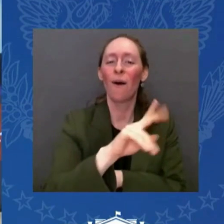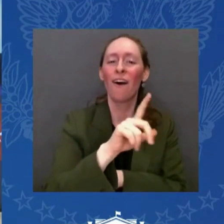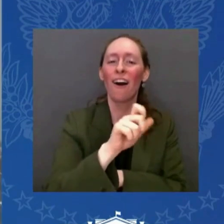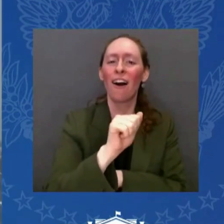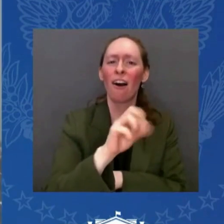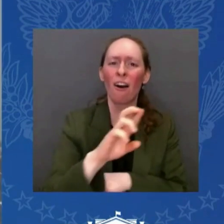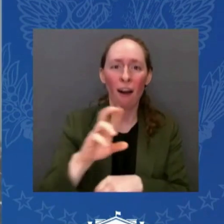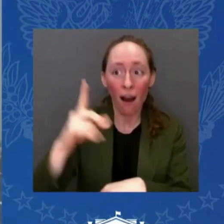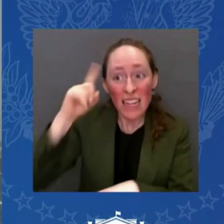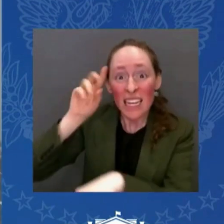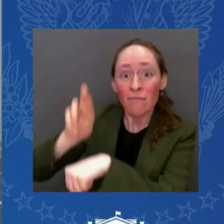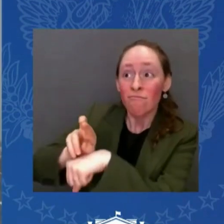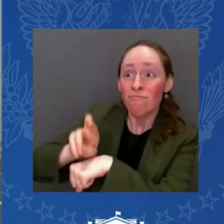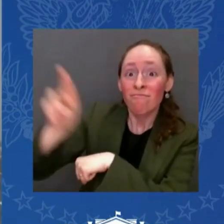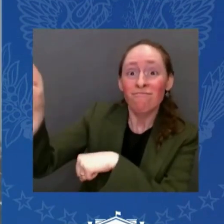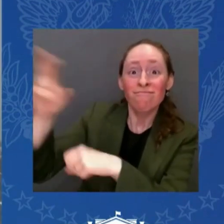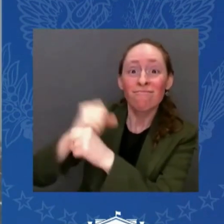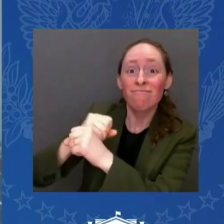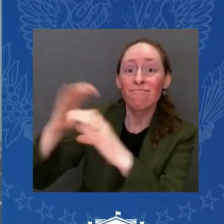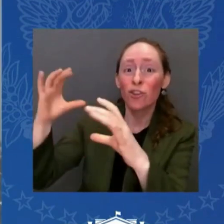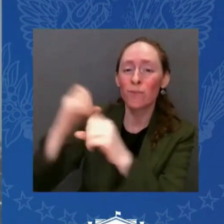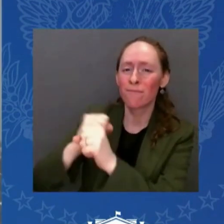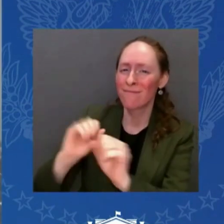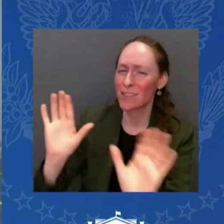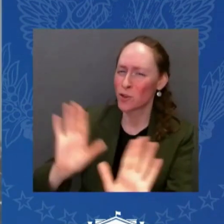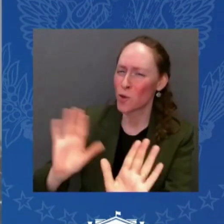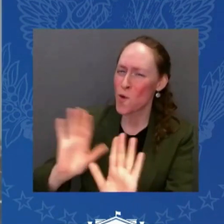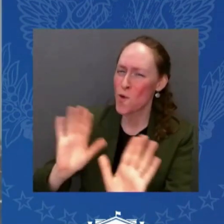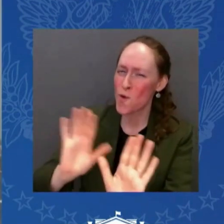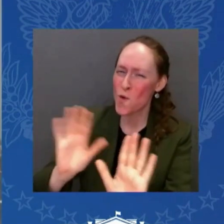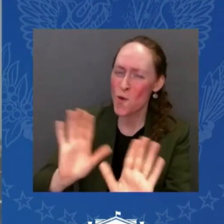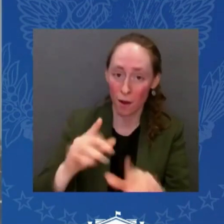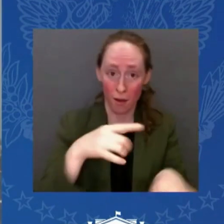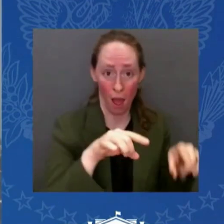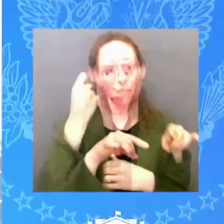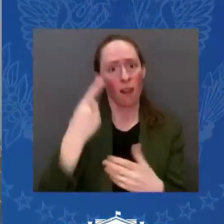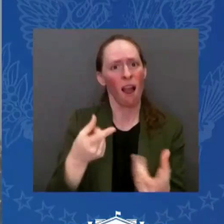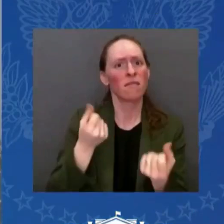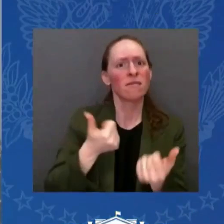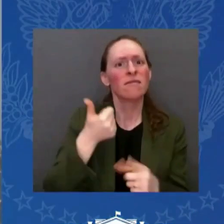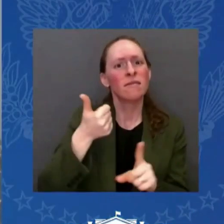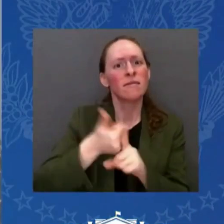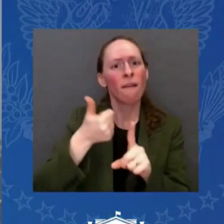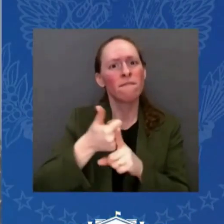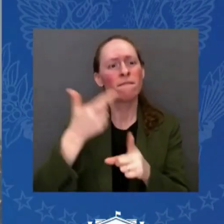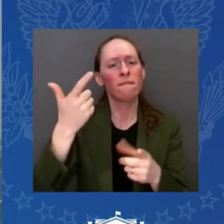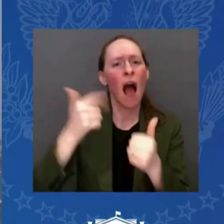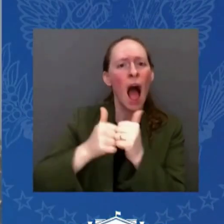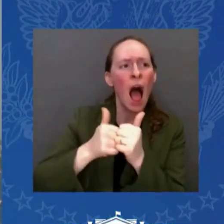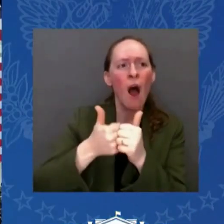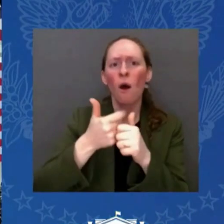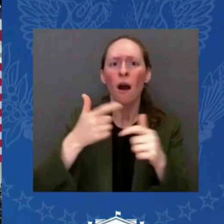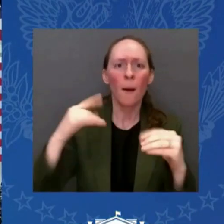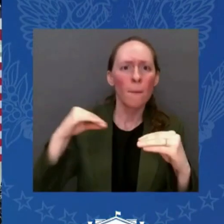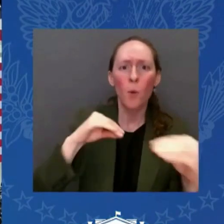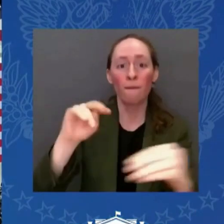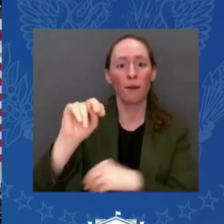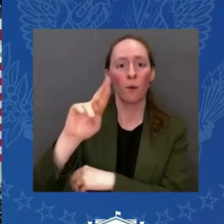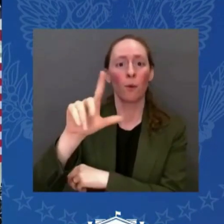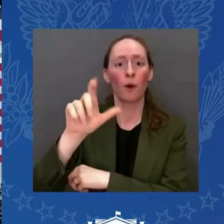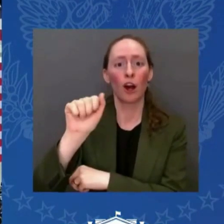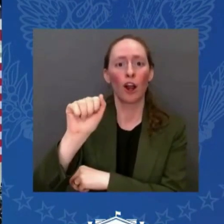way. These boats will not have any nuclear weapons of any kind on them. These subs are